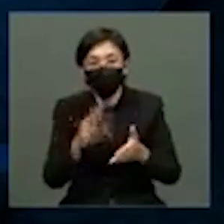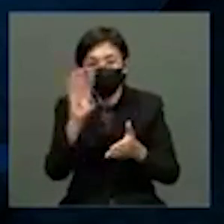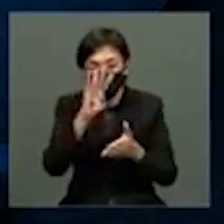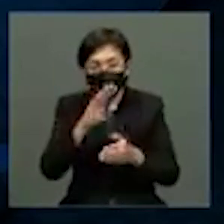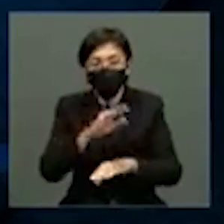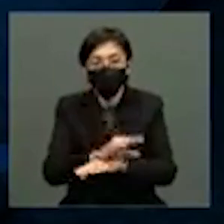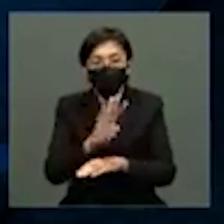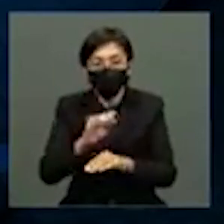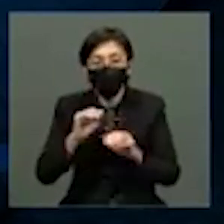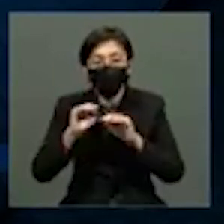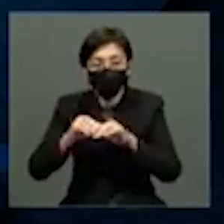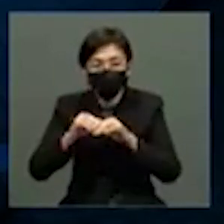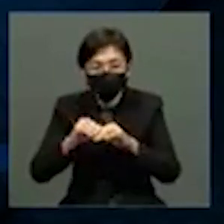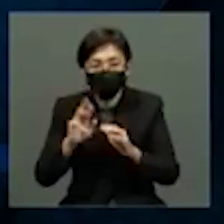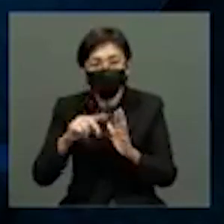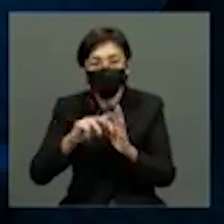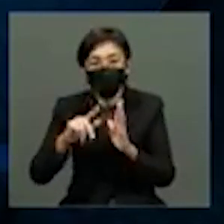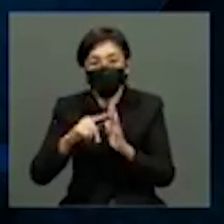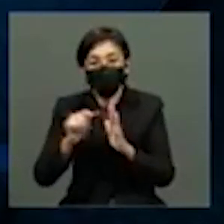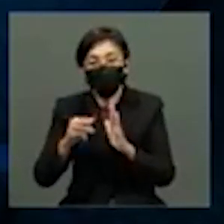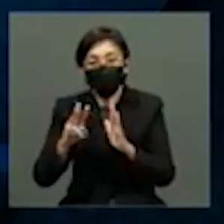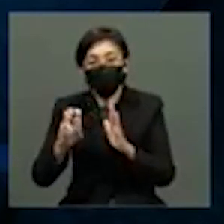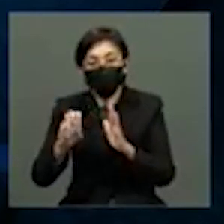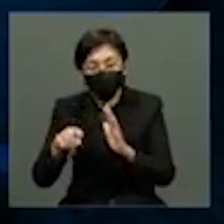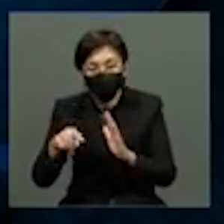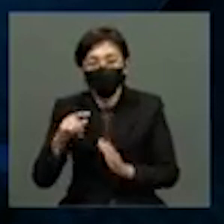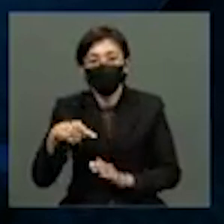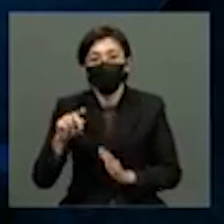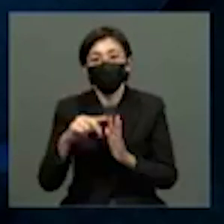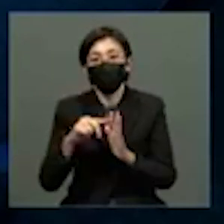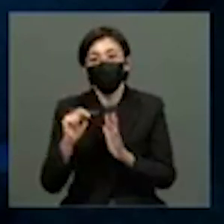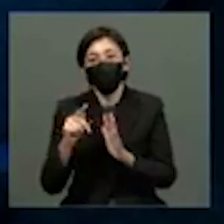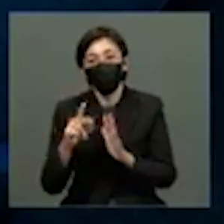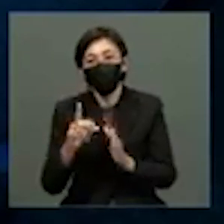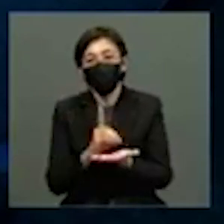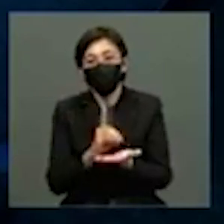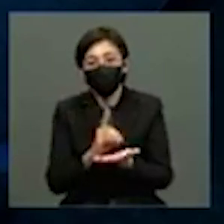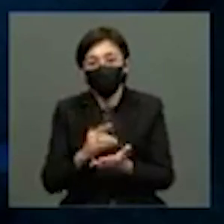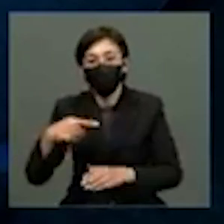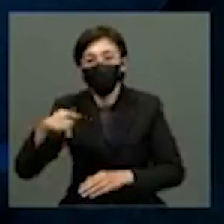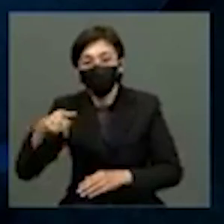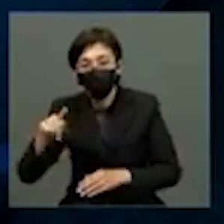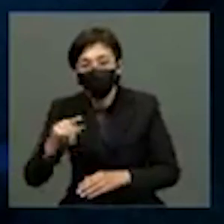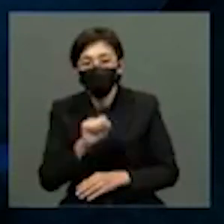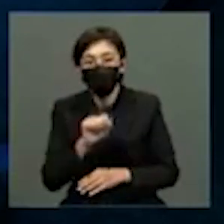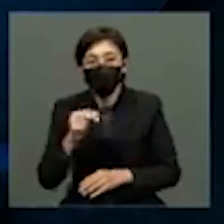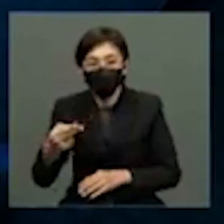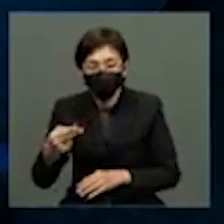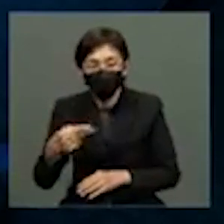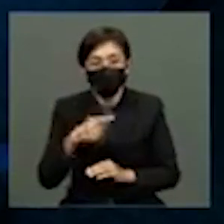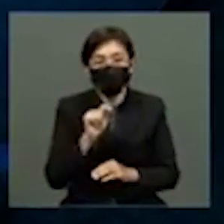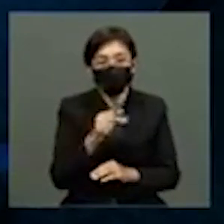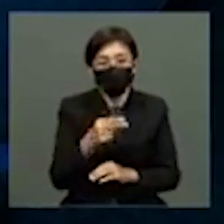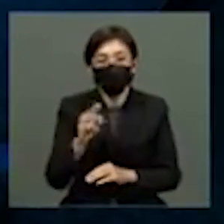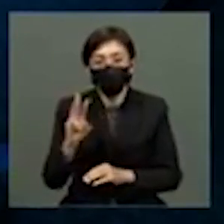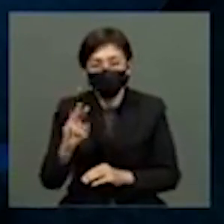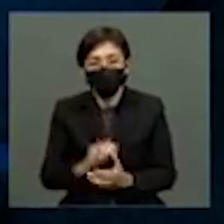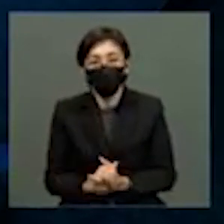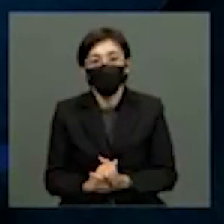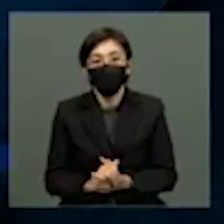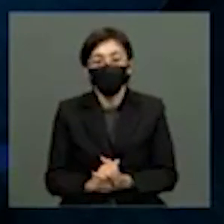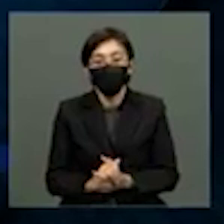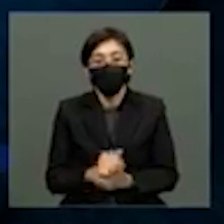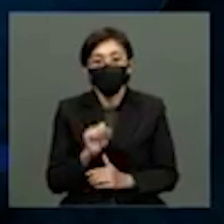ก4ลาดพร้าวราชเทวีพระนครดุสิตป้อมปราบศัตรูพร่ายสวนหลวงปทุมวันสาทรสัมพันธวงศ์จตุ